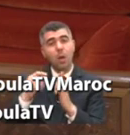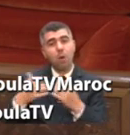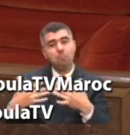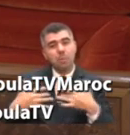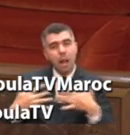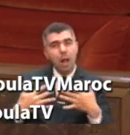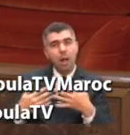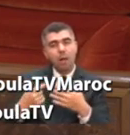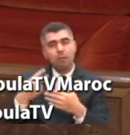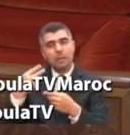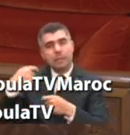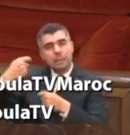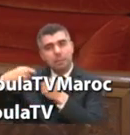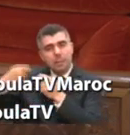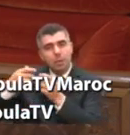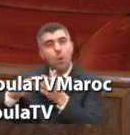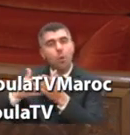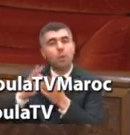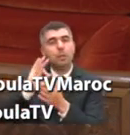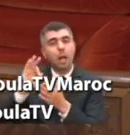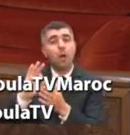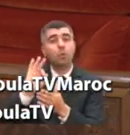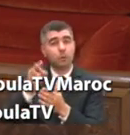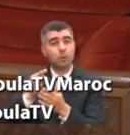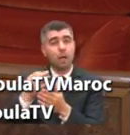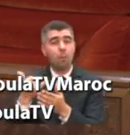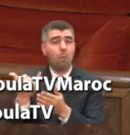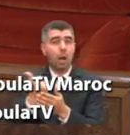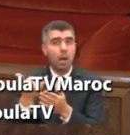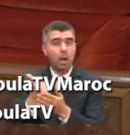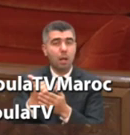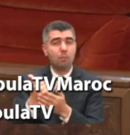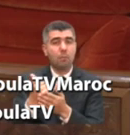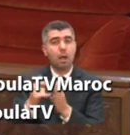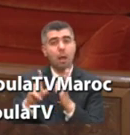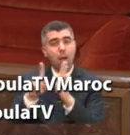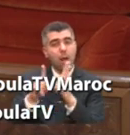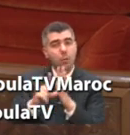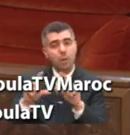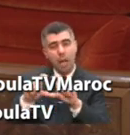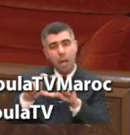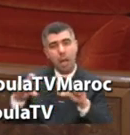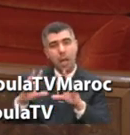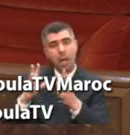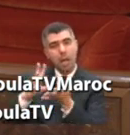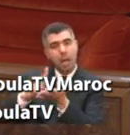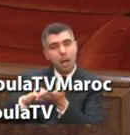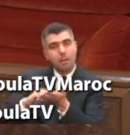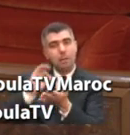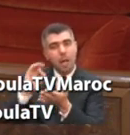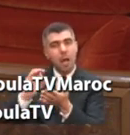إعطاء مكانة متميزة للفنان سواء من خلال مرسوم ديال بطاقة الفنان، مرسوم يتعلق بتحديد